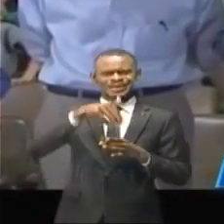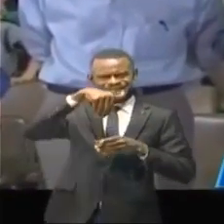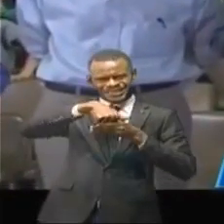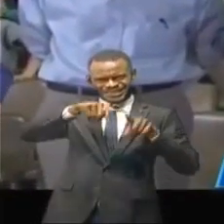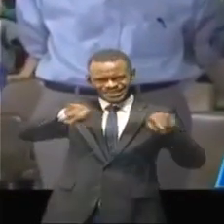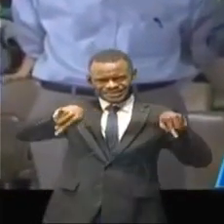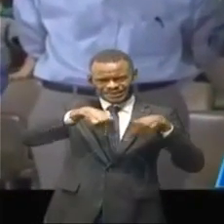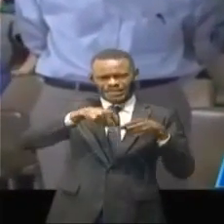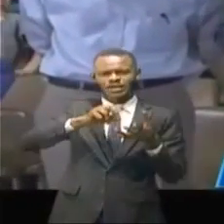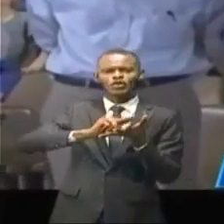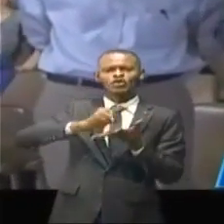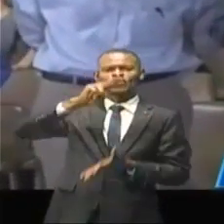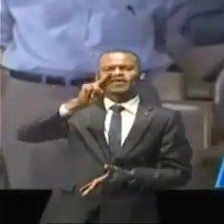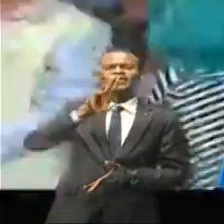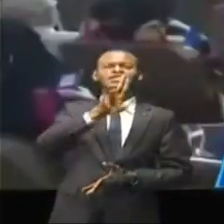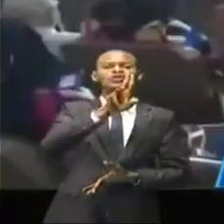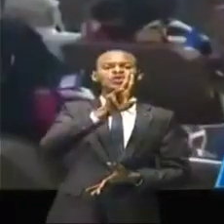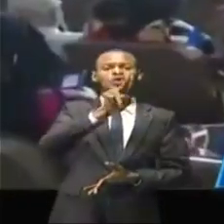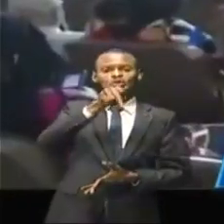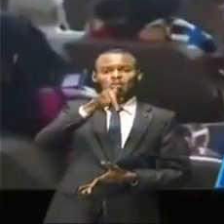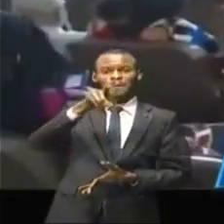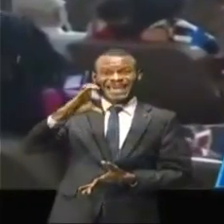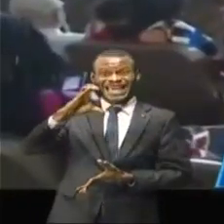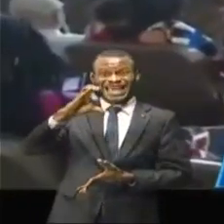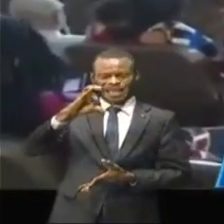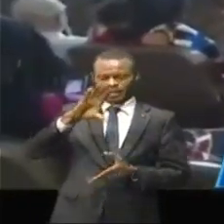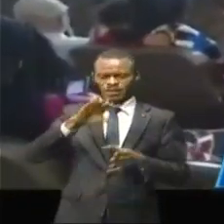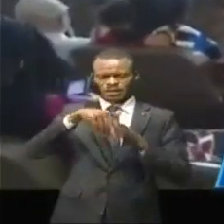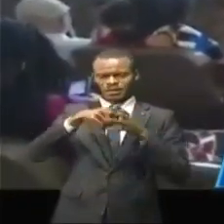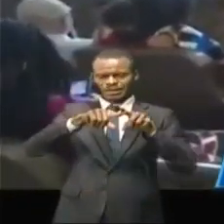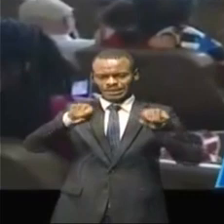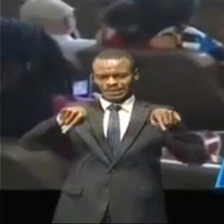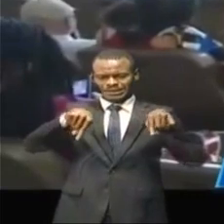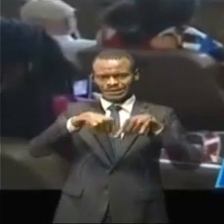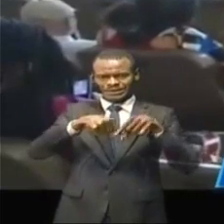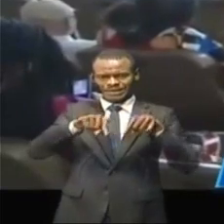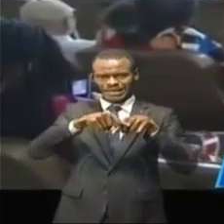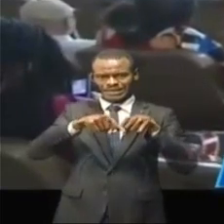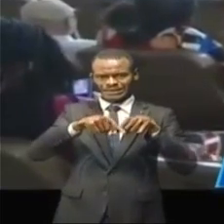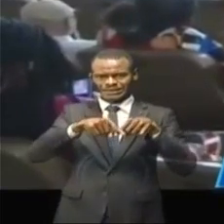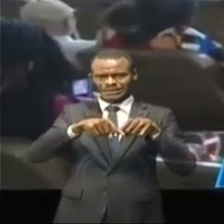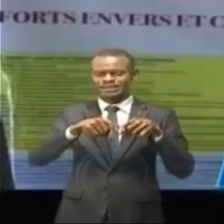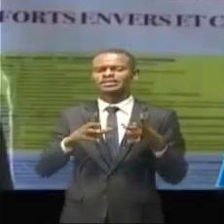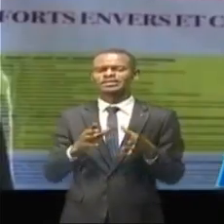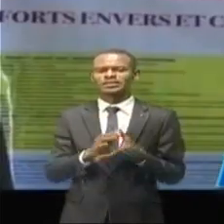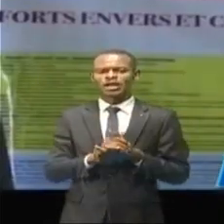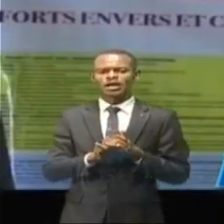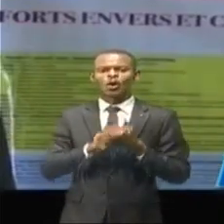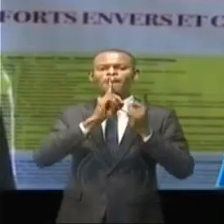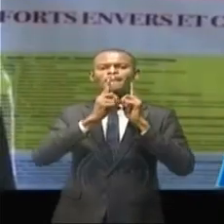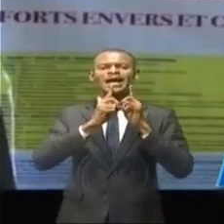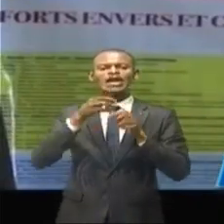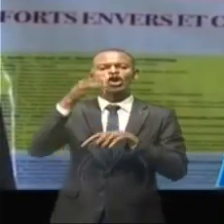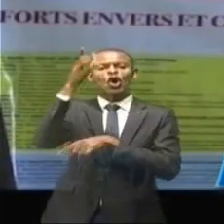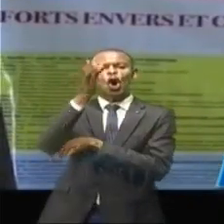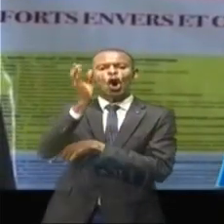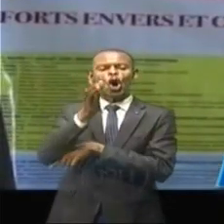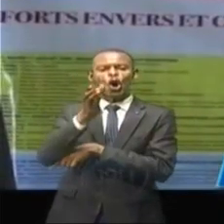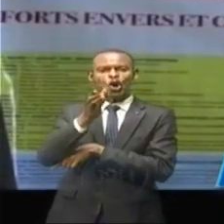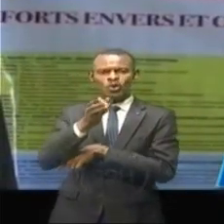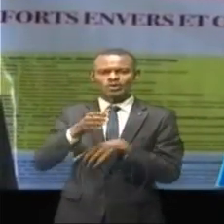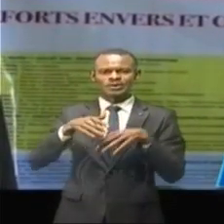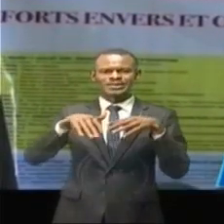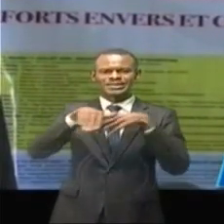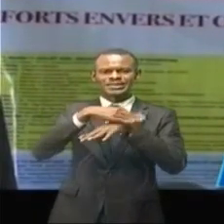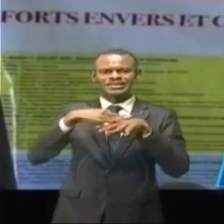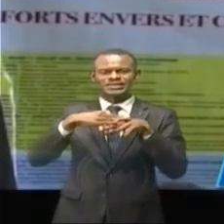juillet dans la salle des spectacles du club Miba le troisième colloque interdisciplinaire sous le thème « Fort envers et contre